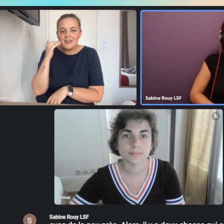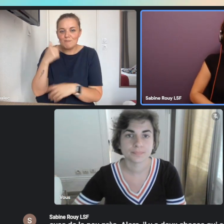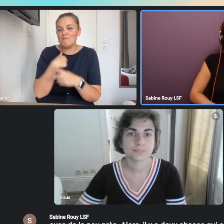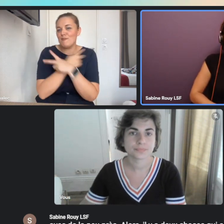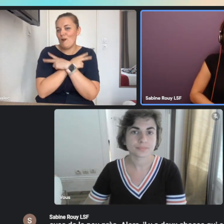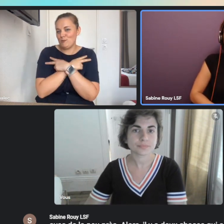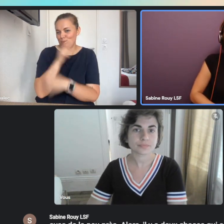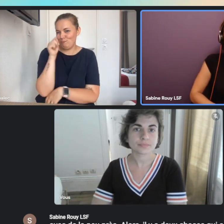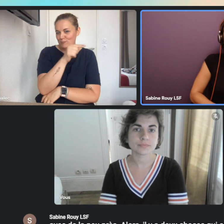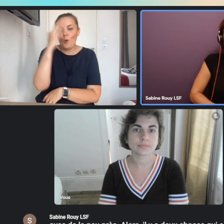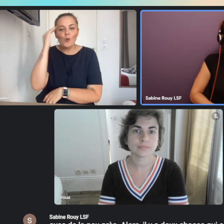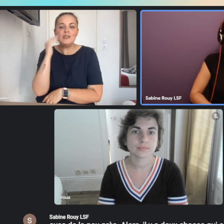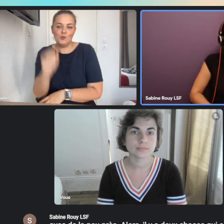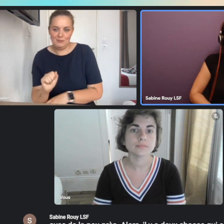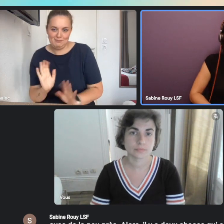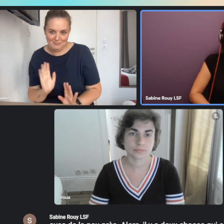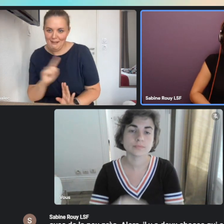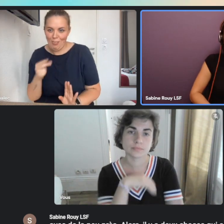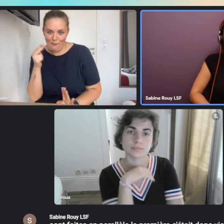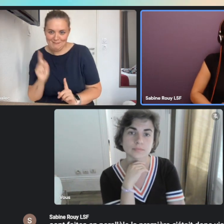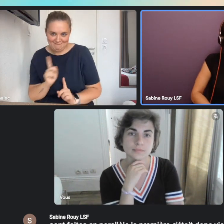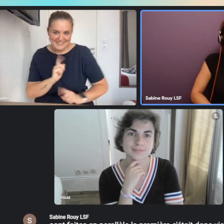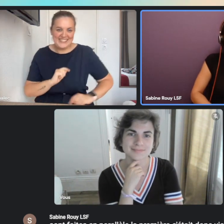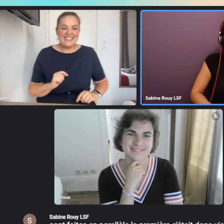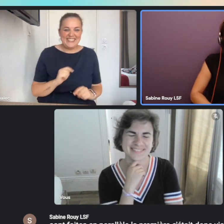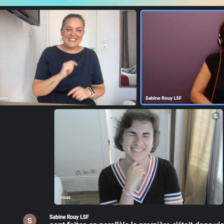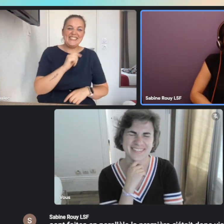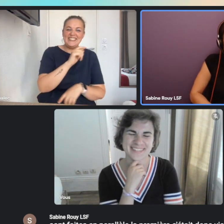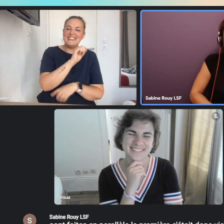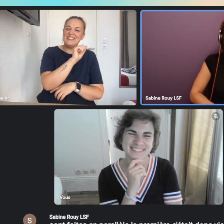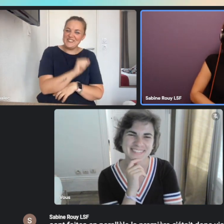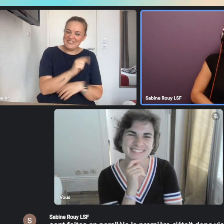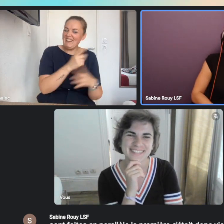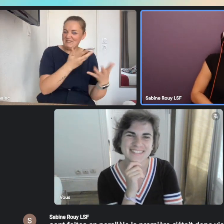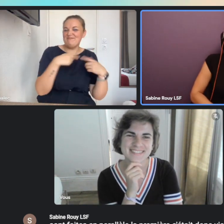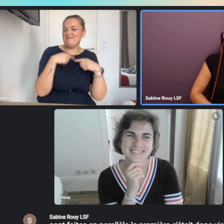Auray, en vacances, dans le sud, pas dans le nord.